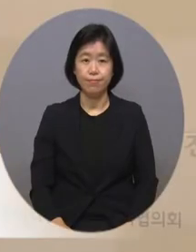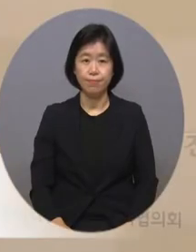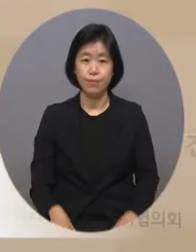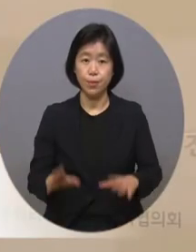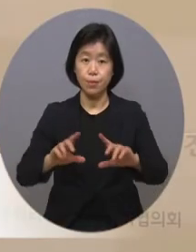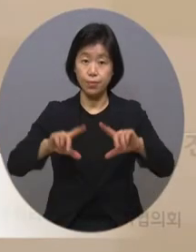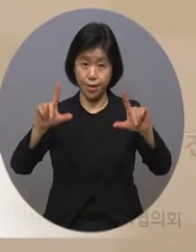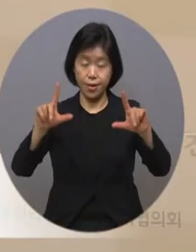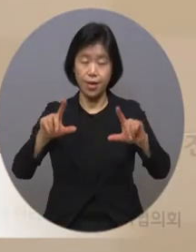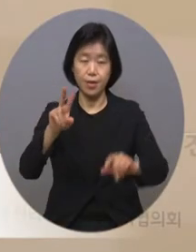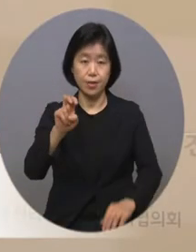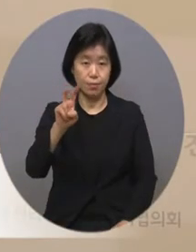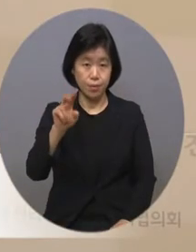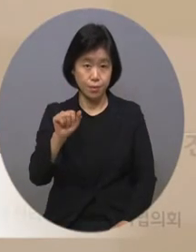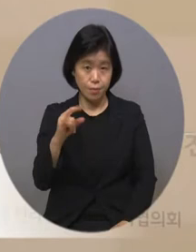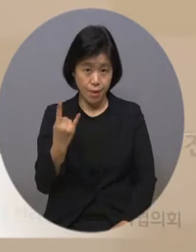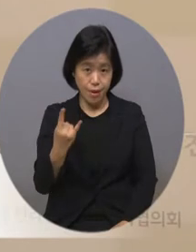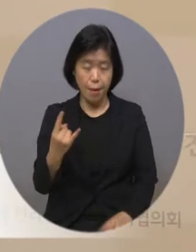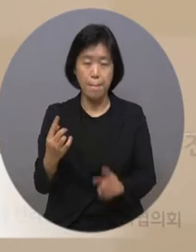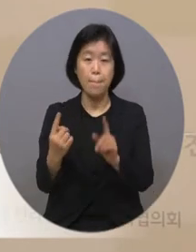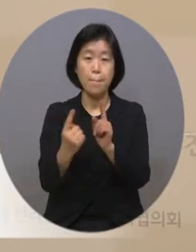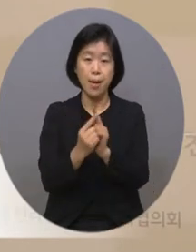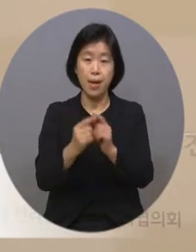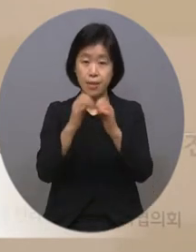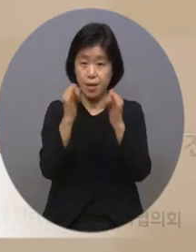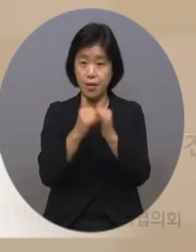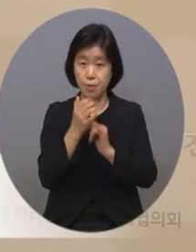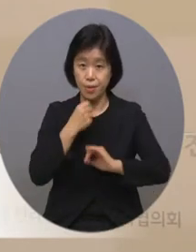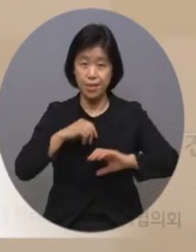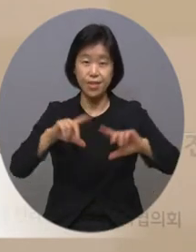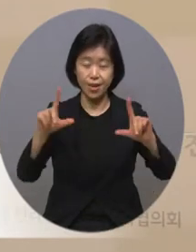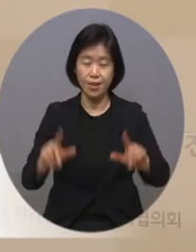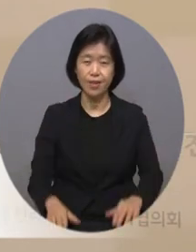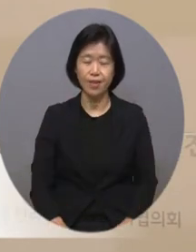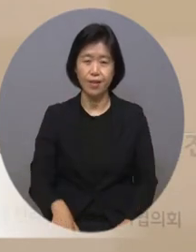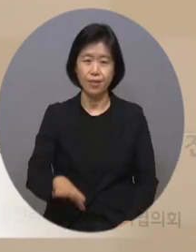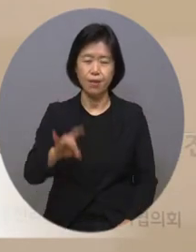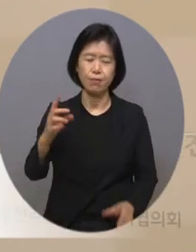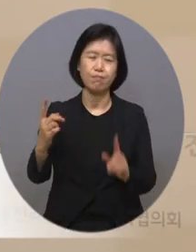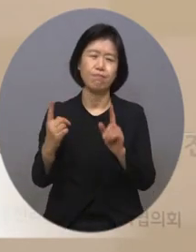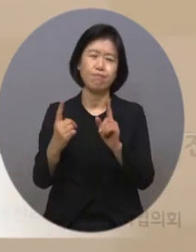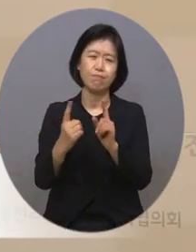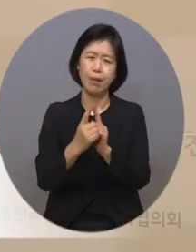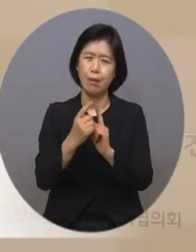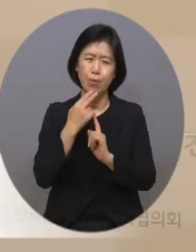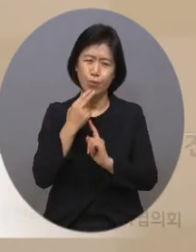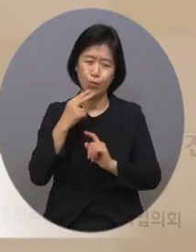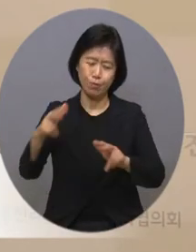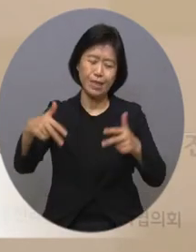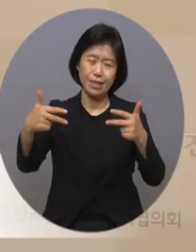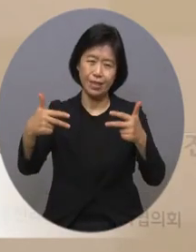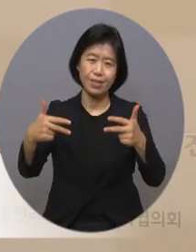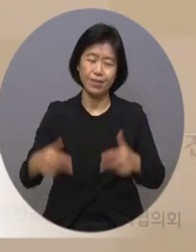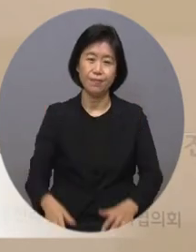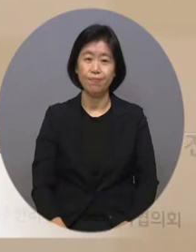올해 22회째를 맞이하는 사회복지의 날인데요. 처음으로 비대면으로 해봤습니다.